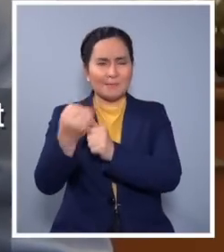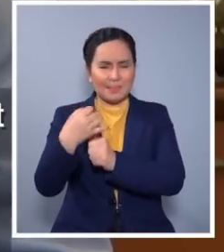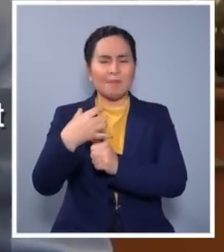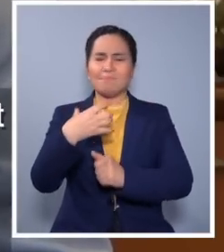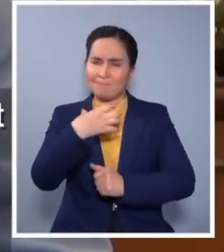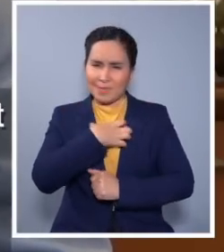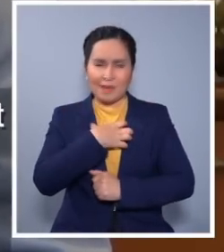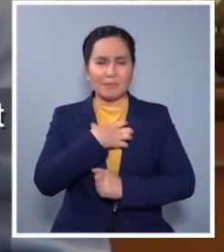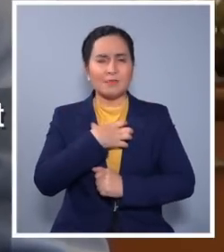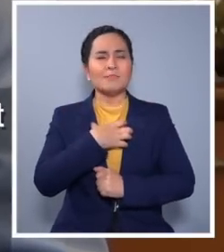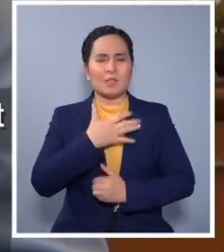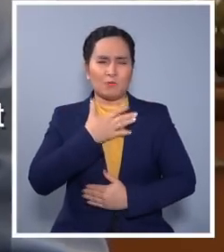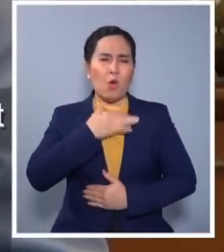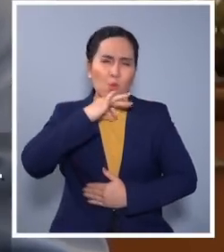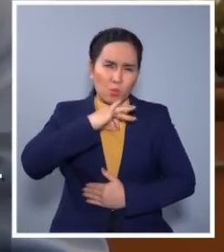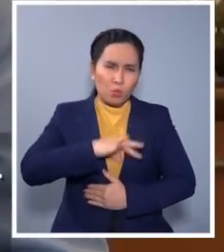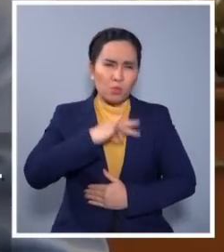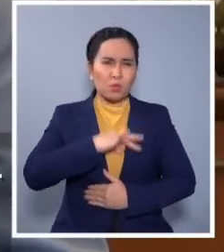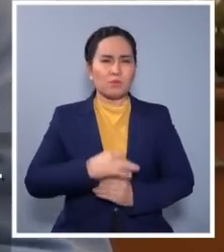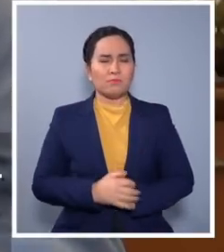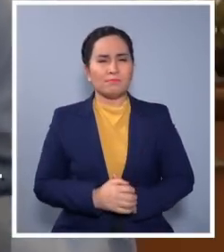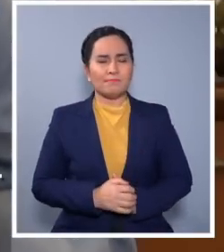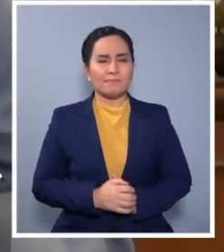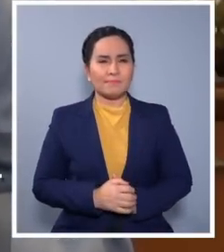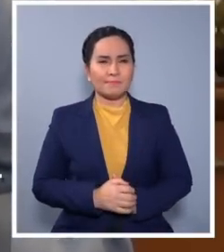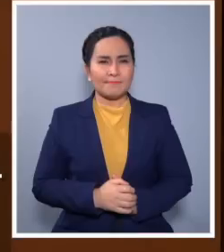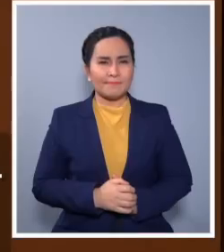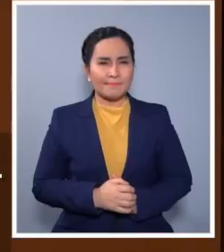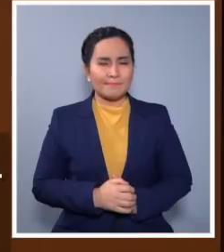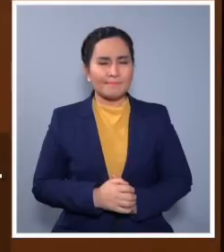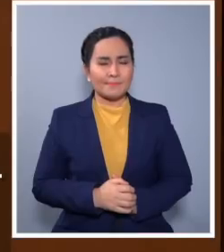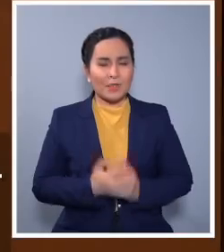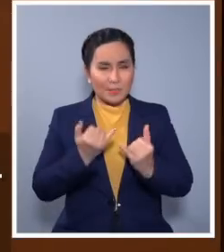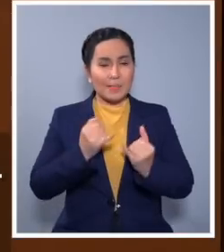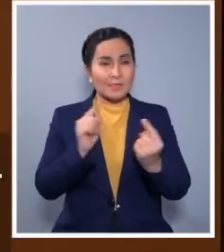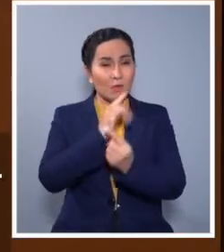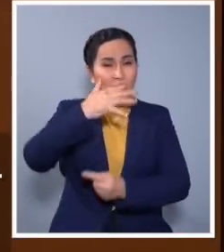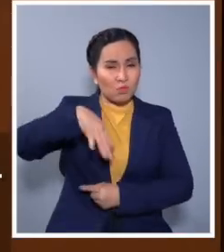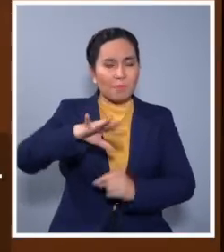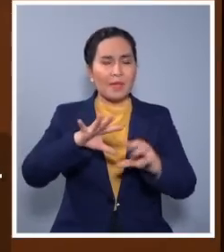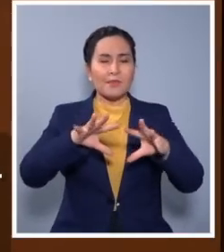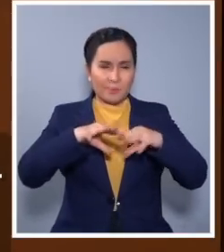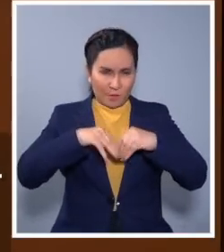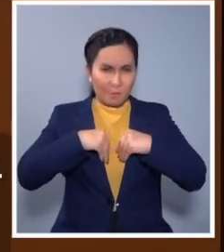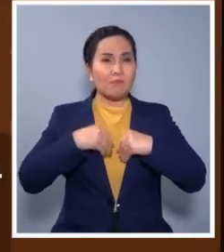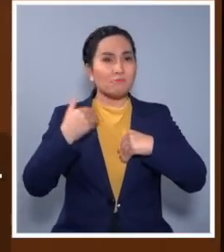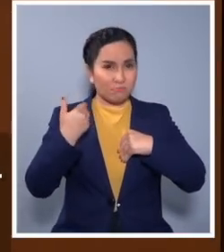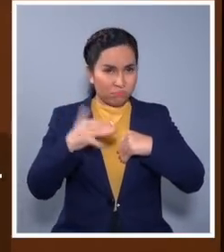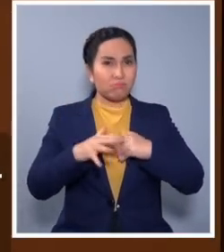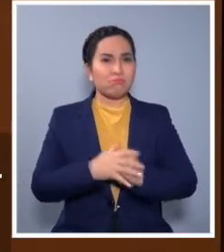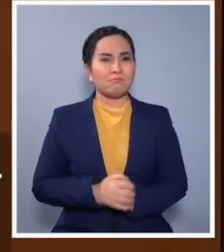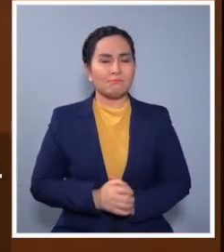นส่วนหนึ่งที่ทำให้เขาเกิดความรู้สึกว่าเขาได้รับการยอมรับแล้วก็มีความรู้สึ